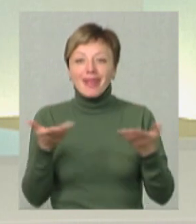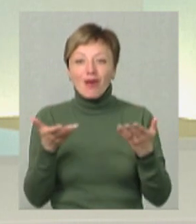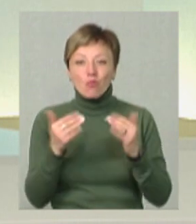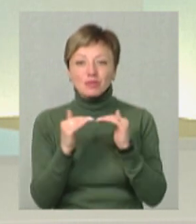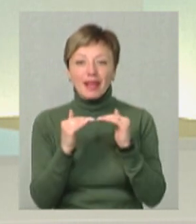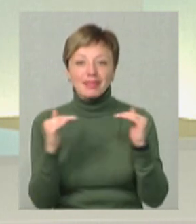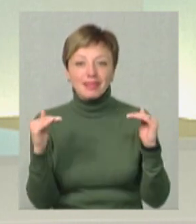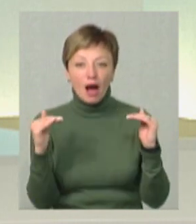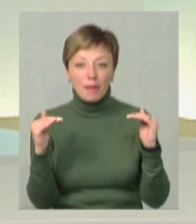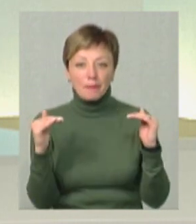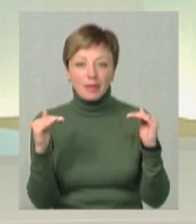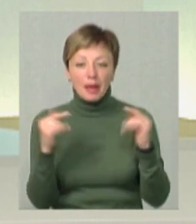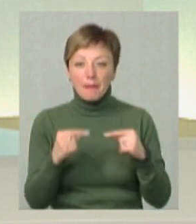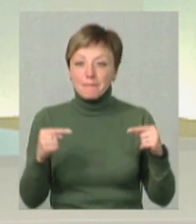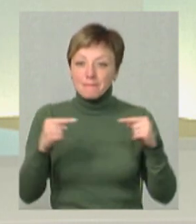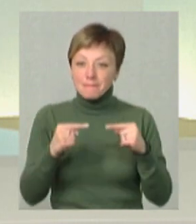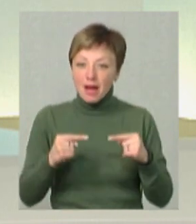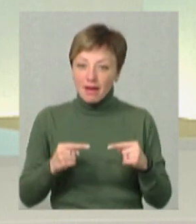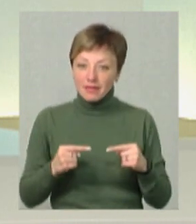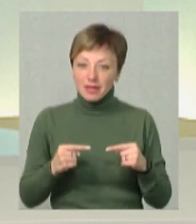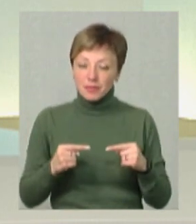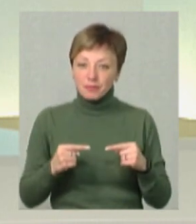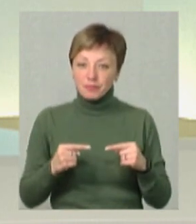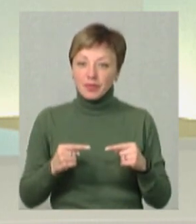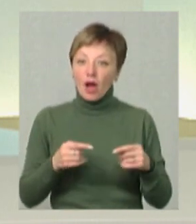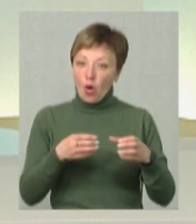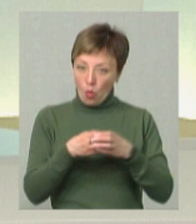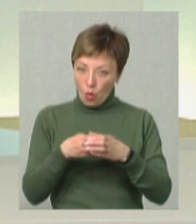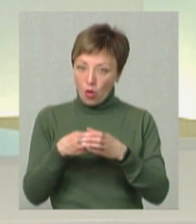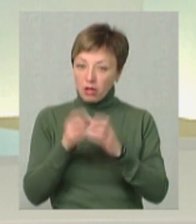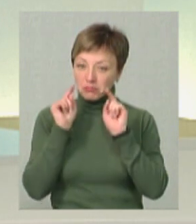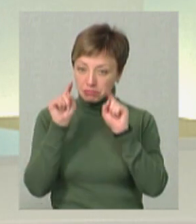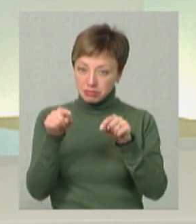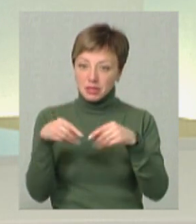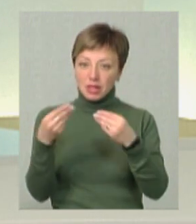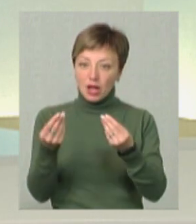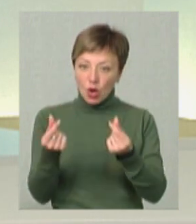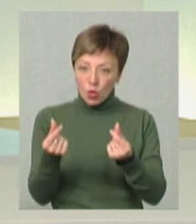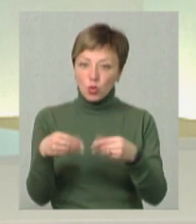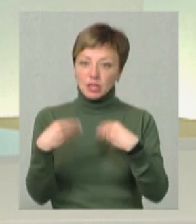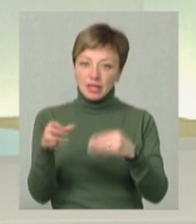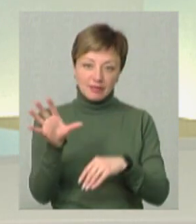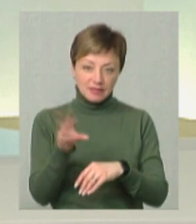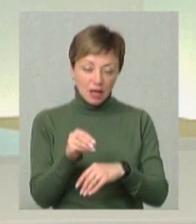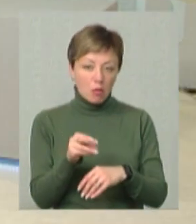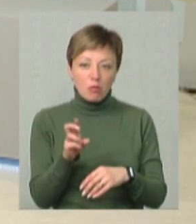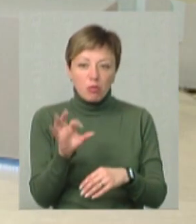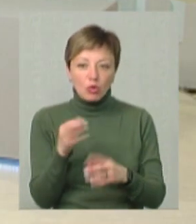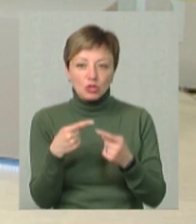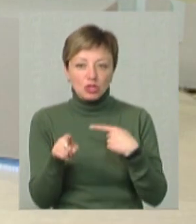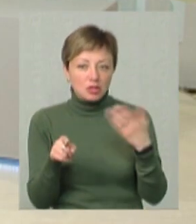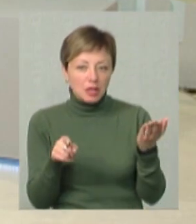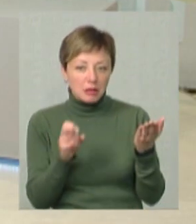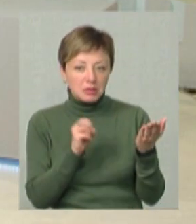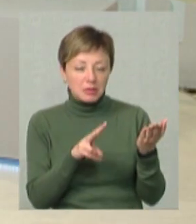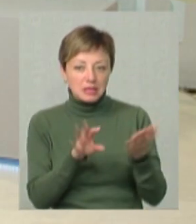етапі певні кола поставили на нього, дали гроші, дали все. Бо з іншого боку інша